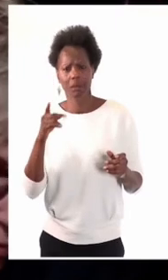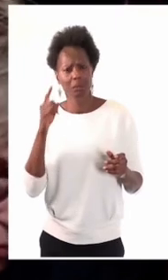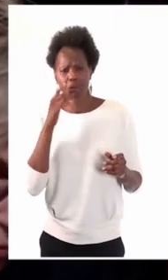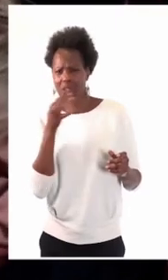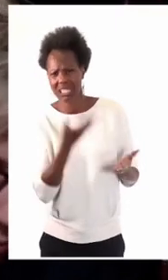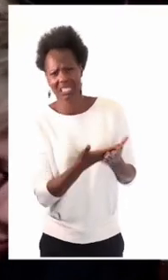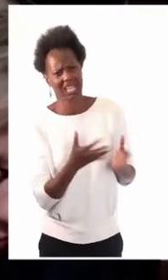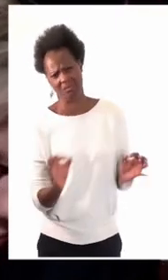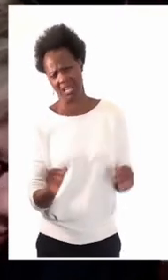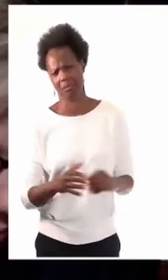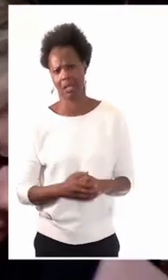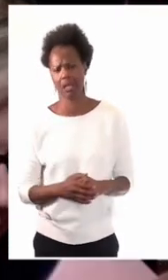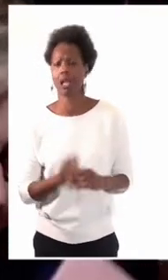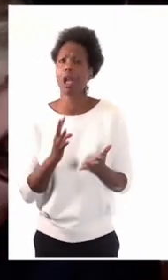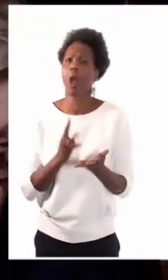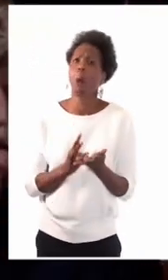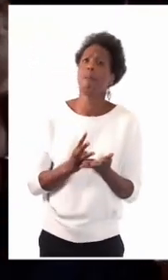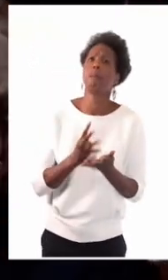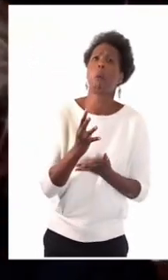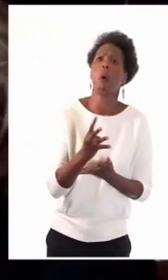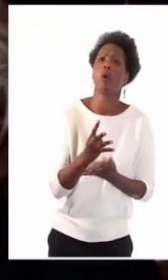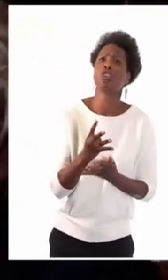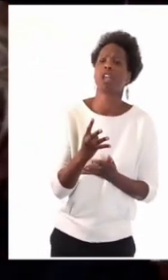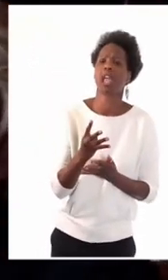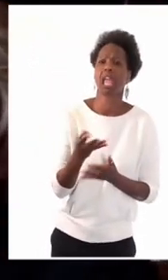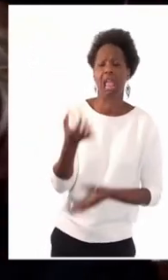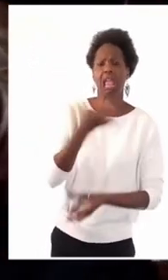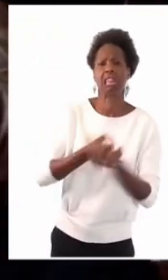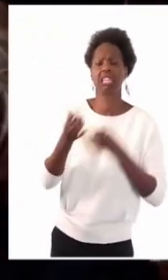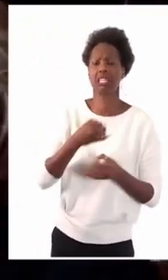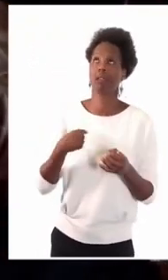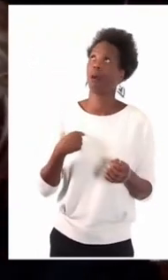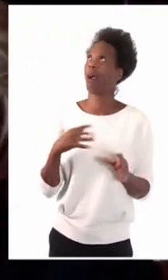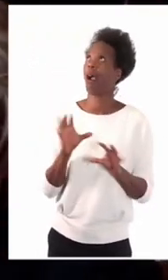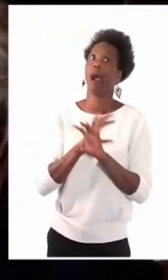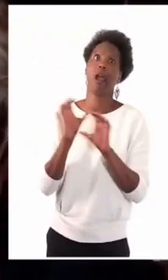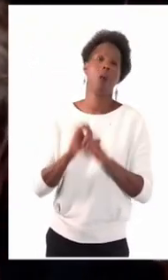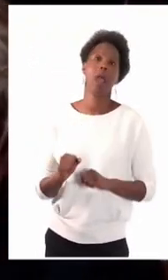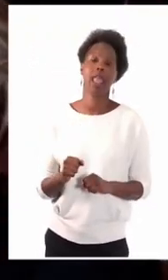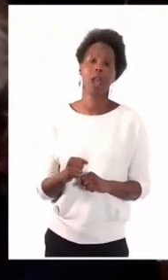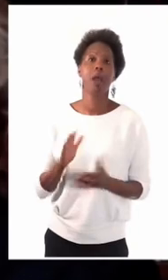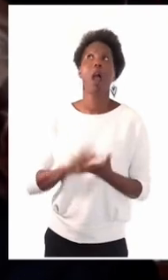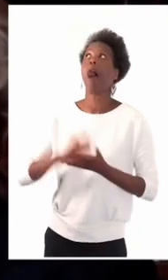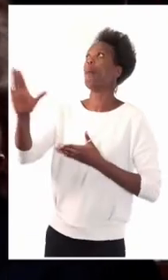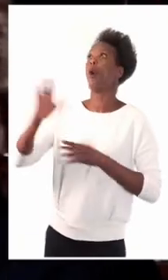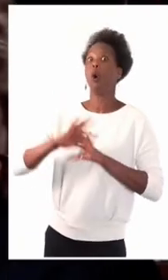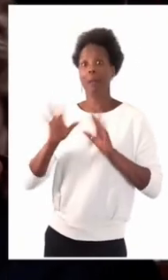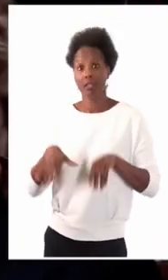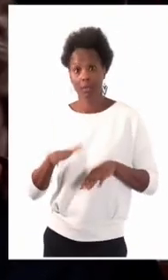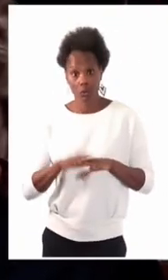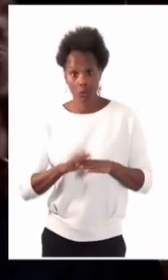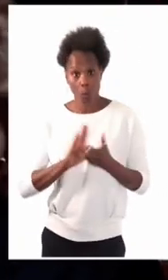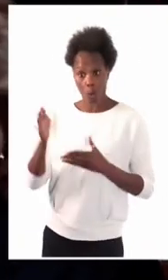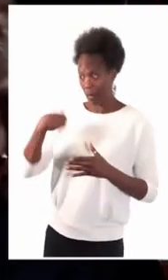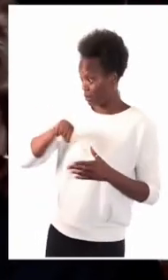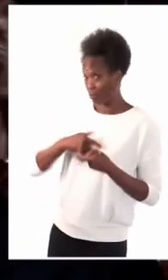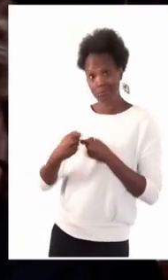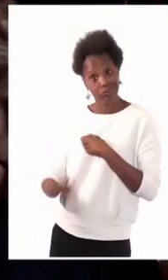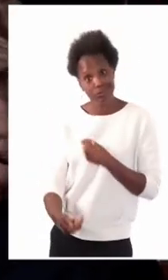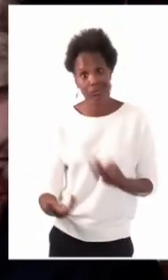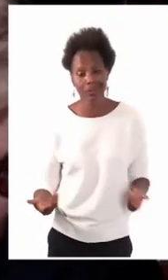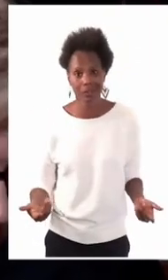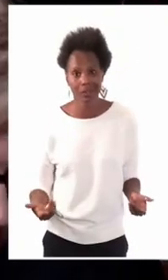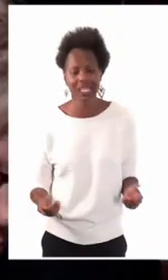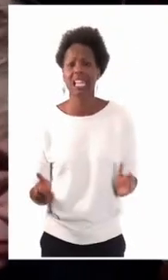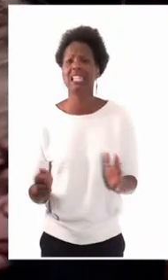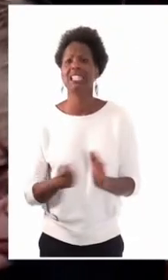projet que vous avez listé, Madame Bichet, c'est formidable, je vous l'ai déjà dit, je vous le redis, vous tenez des promesses. L'inconvénient, c'est que ce n'est pas les vôtres. Et effectivement, quand